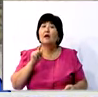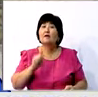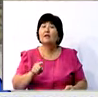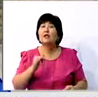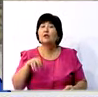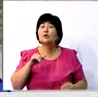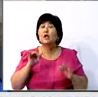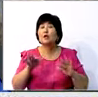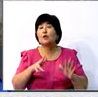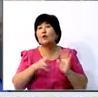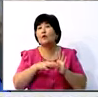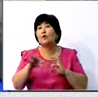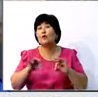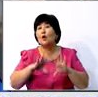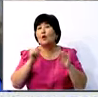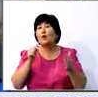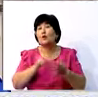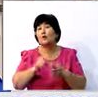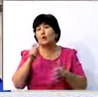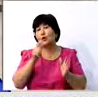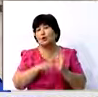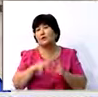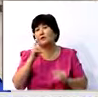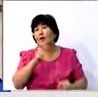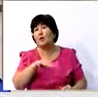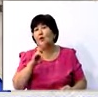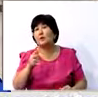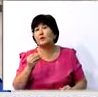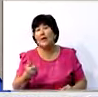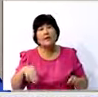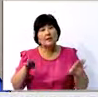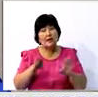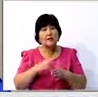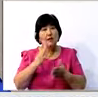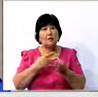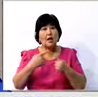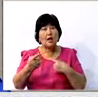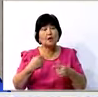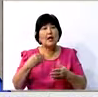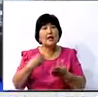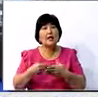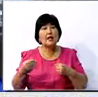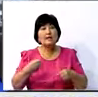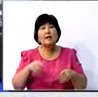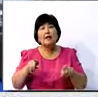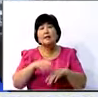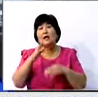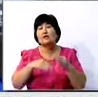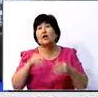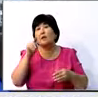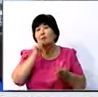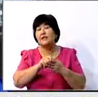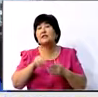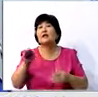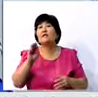индустриальной зоне реализуется 8 проектов общей стоимостью 172 миллиона тенге. Также ведутся переговоры с инвесторами о строительстве птицефермы.